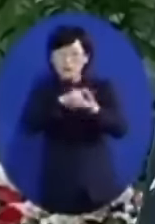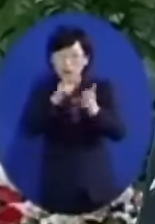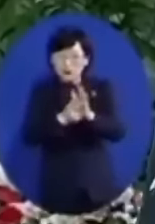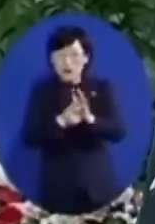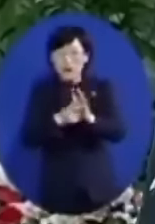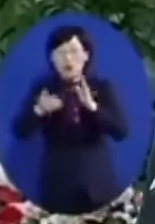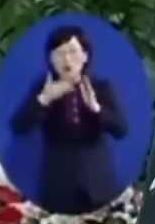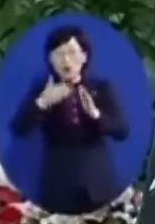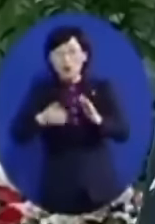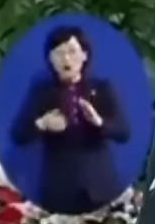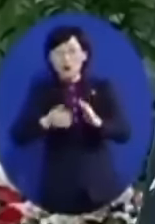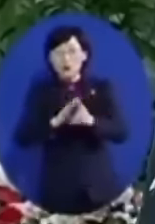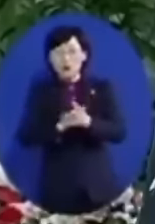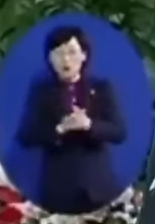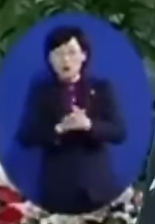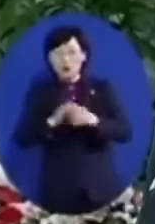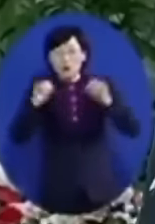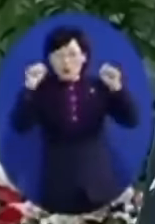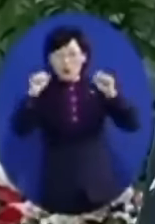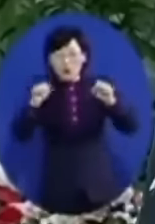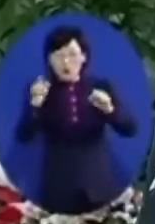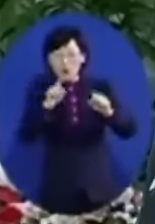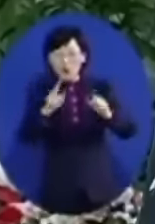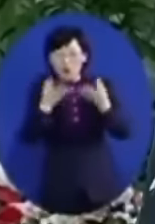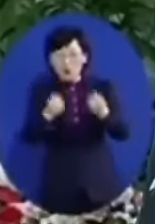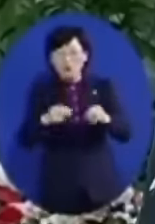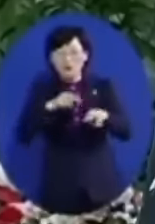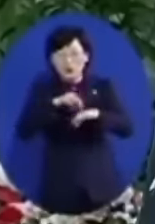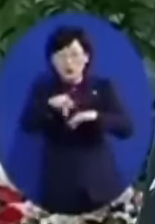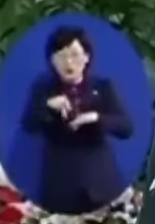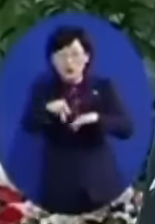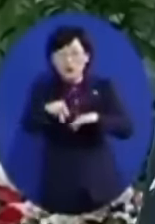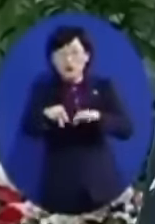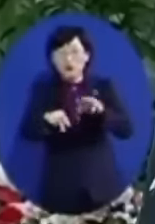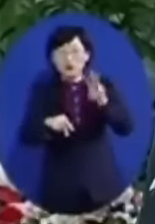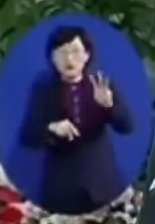것이고 행보는 많이 걷는 것을 말합니다.